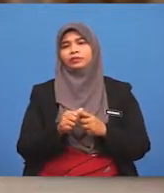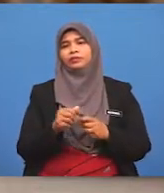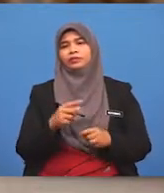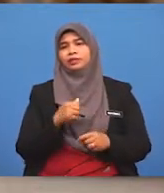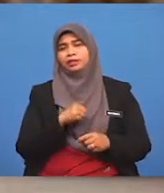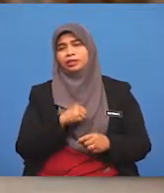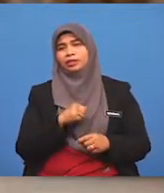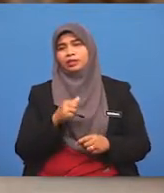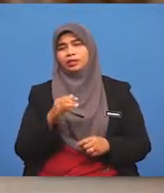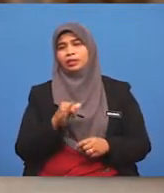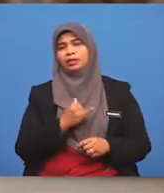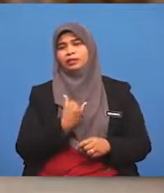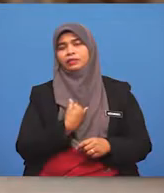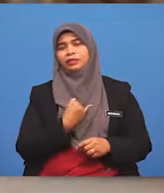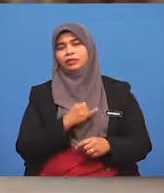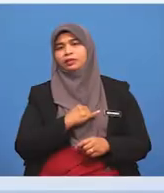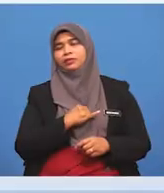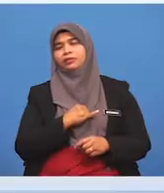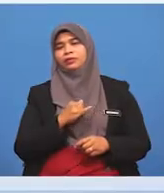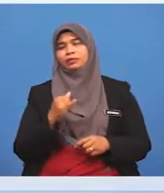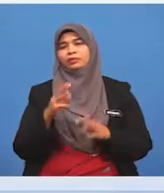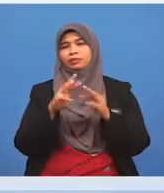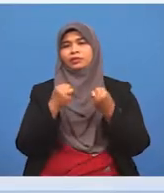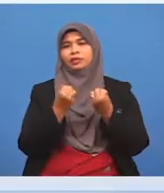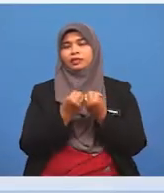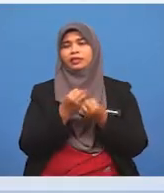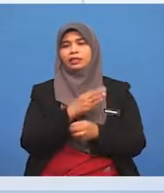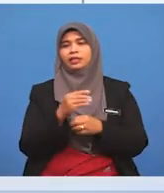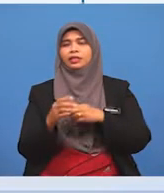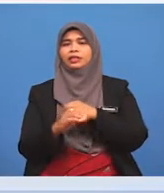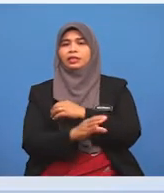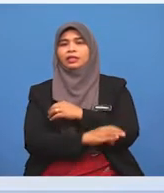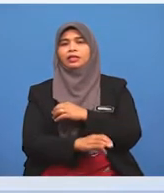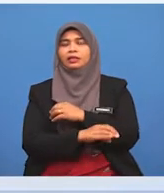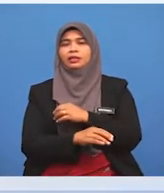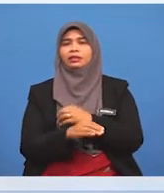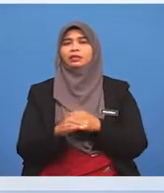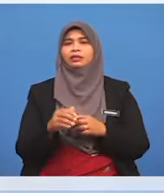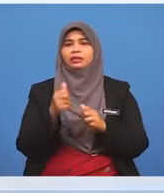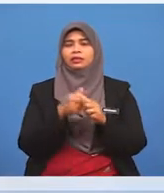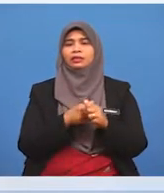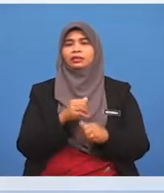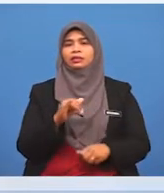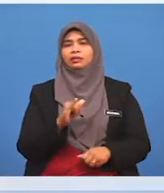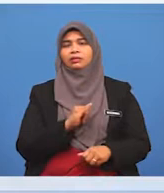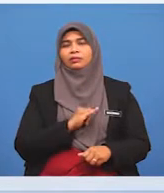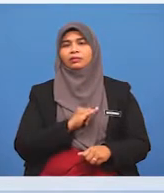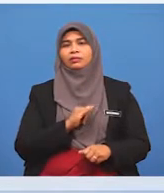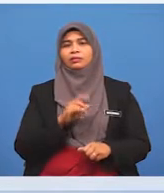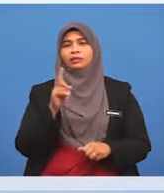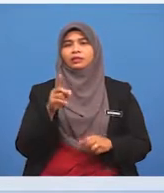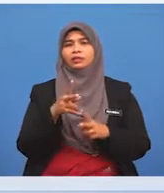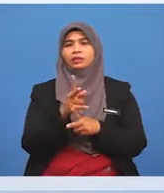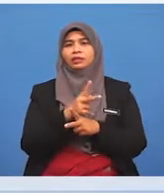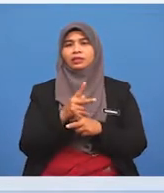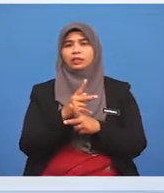individu, masyarakat atau negara. Setiap individu mestilah menjaga kebersihan